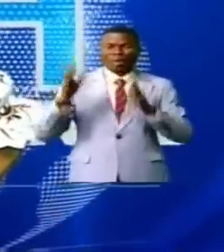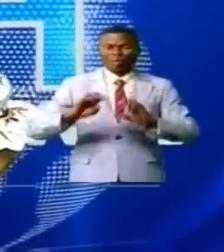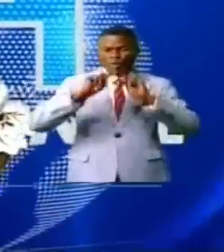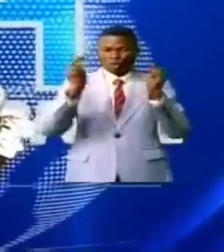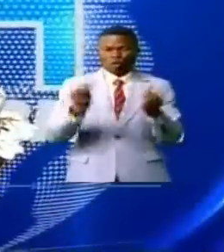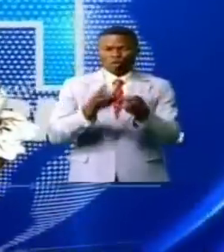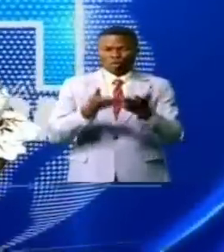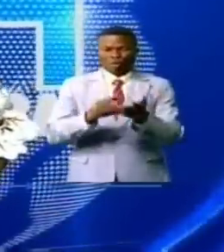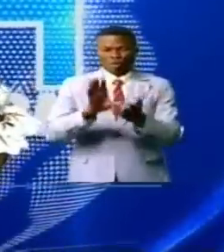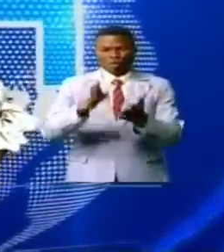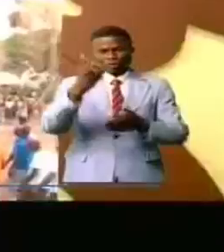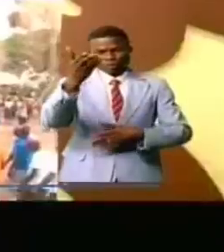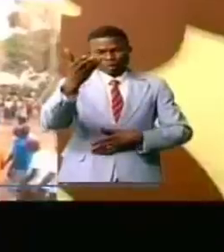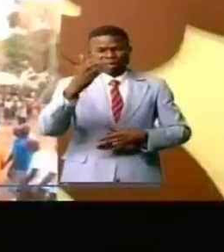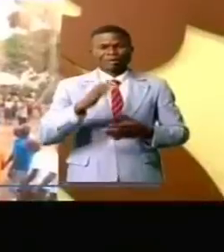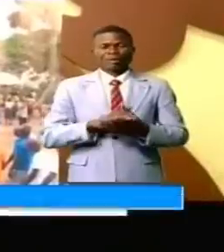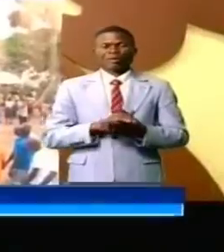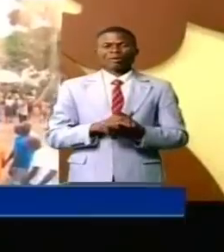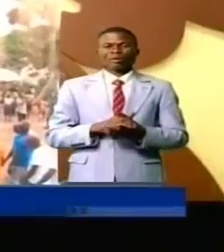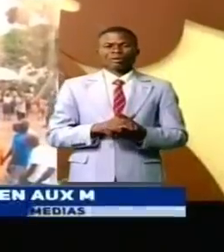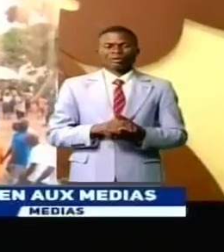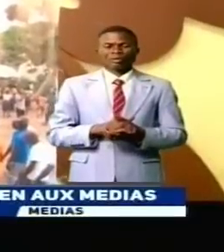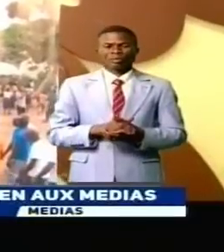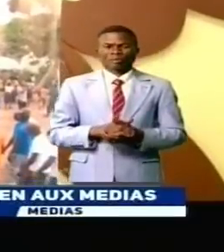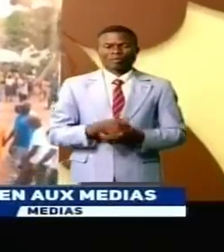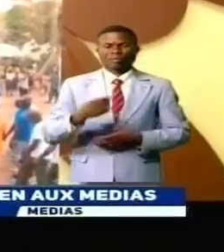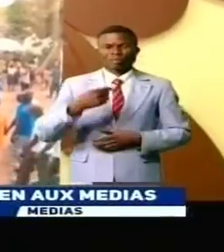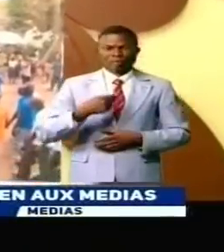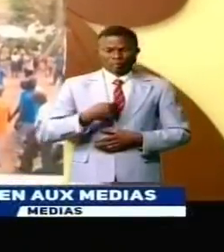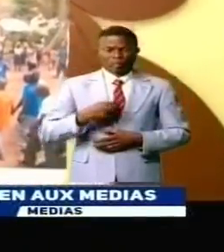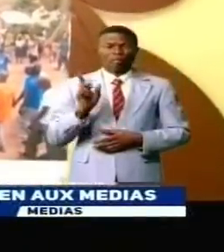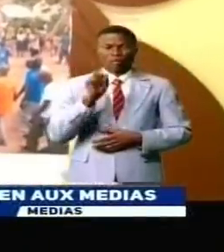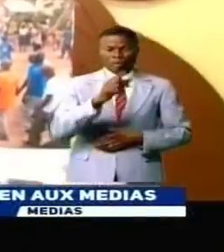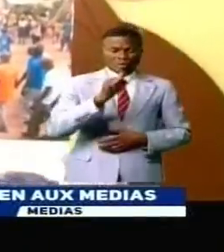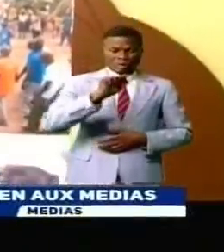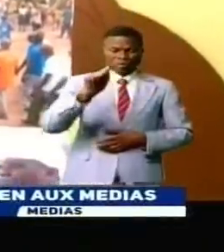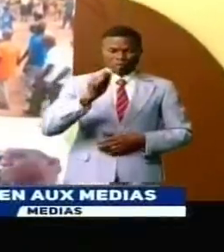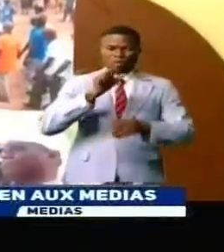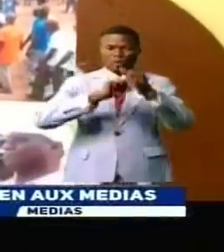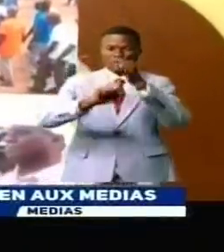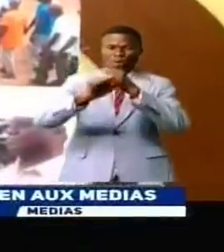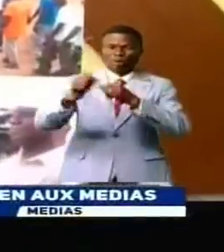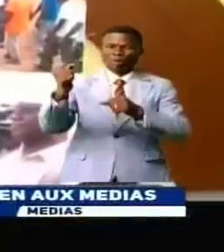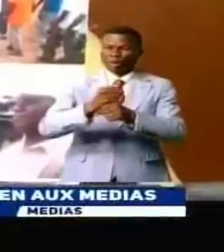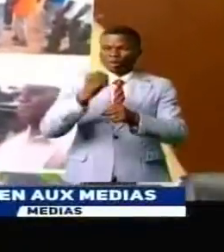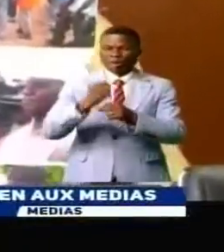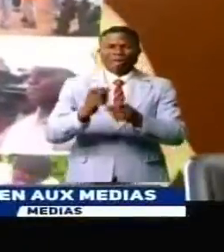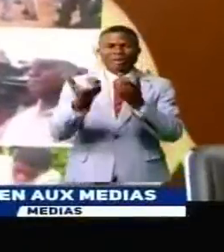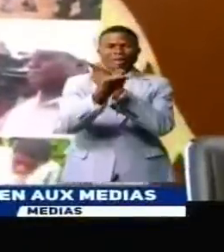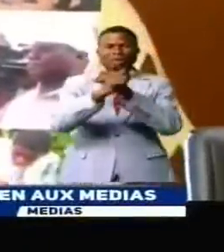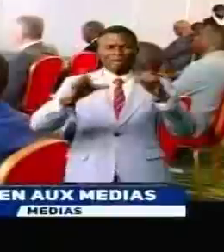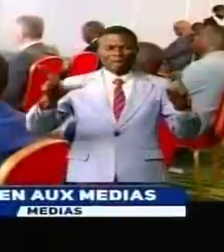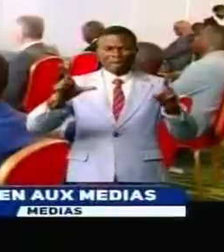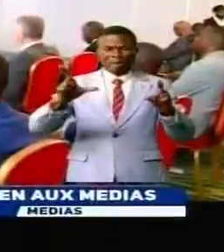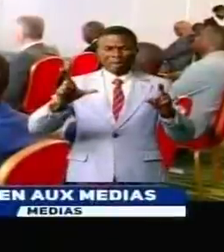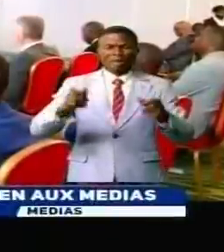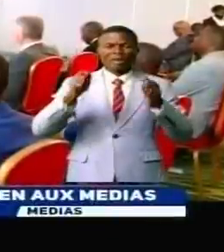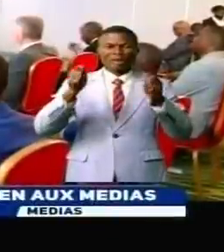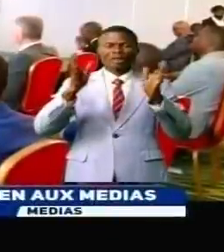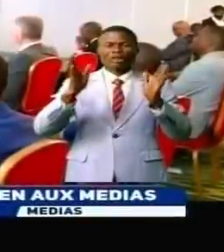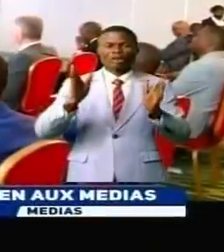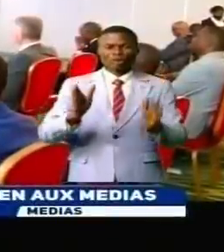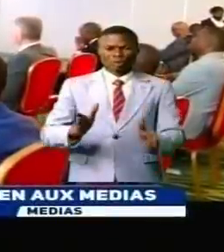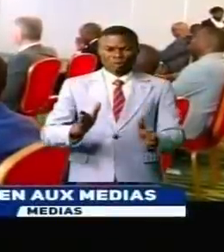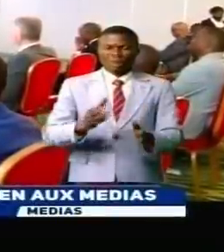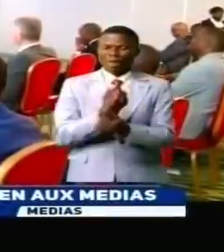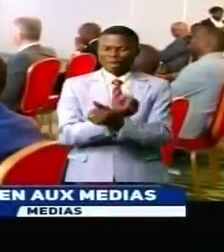Diène Balaka. Je veillerai personnellement à promouvoir l'exercice de la liberté d'expression dans le respect strict